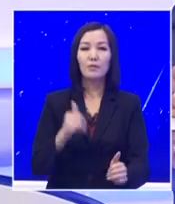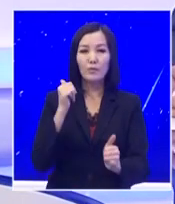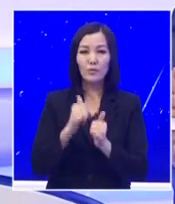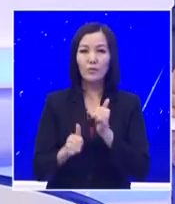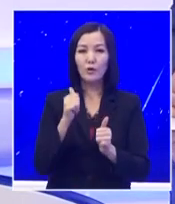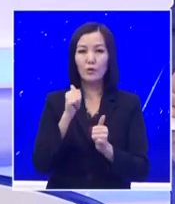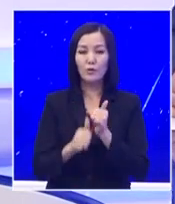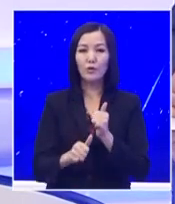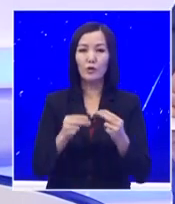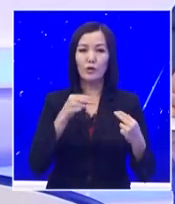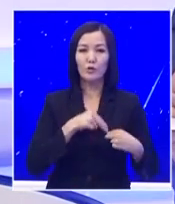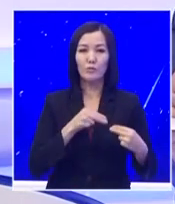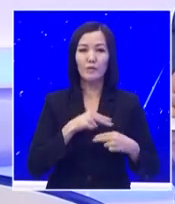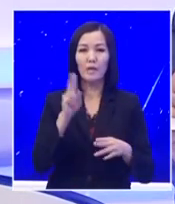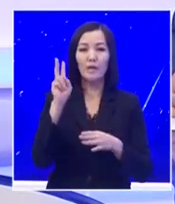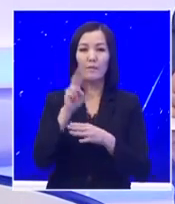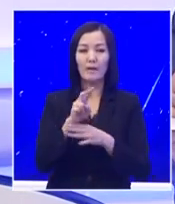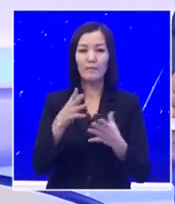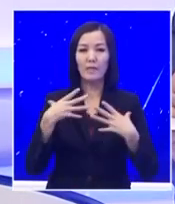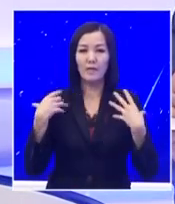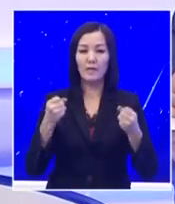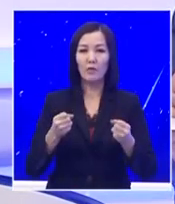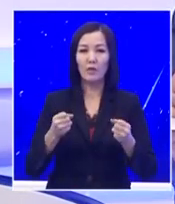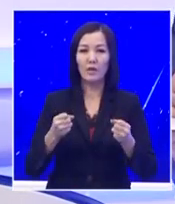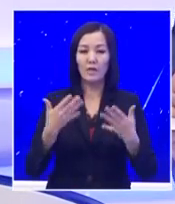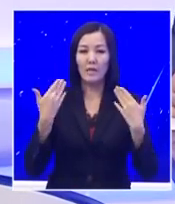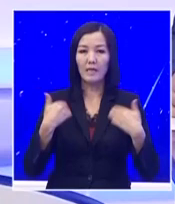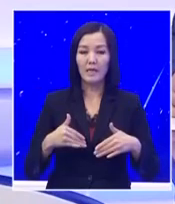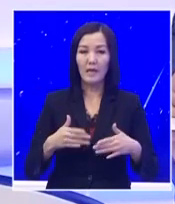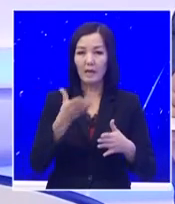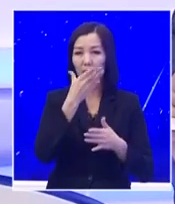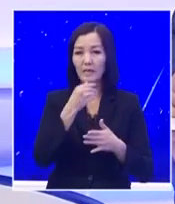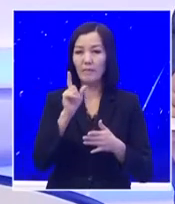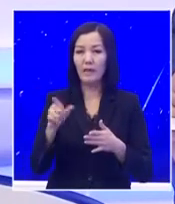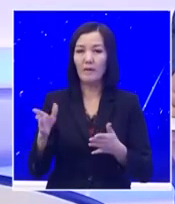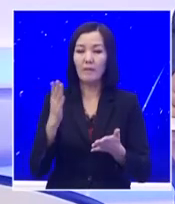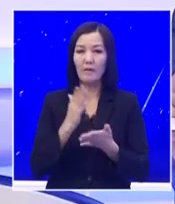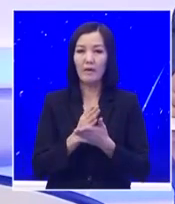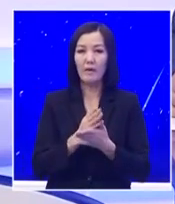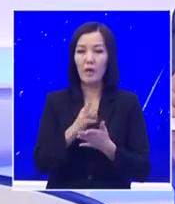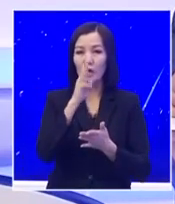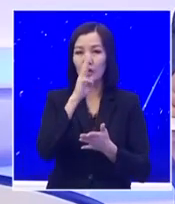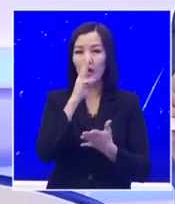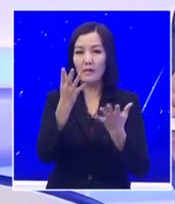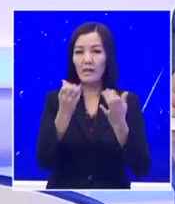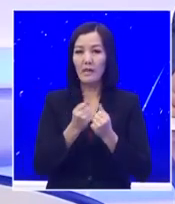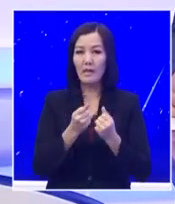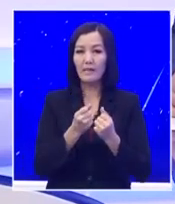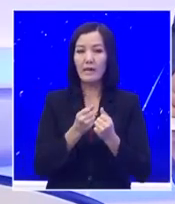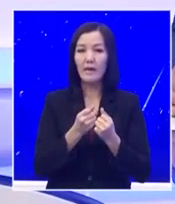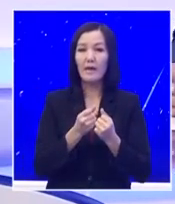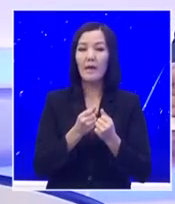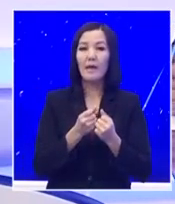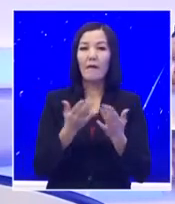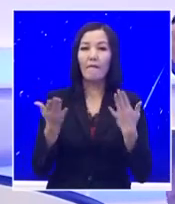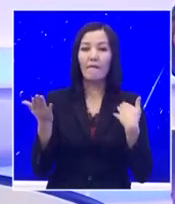Күнделікті жұмысқа бару арқылы денсаулығын нығайтып, дене бітімін дұрыс қалыпта ұстайтындар бар. Олар бұл үшін жалақы да алады. Әңгіме